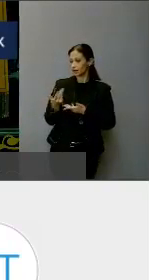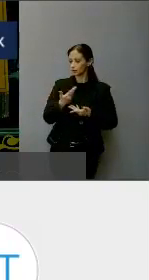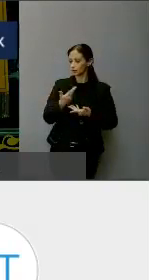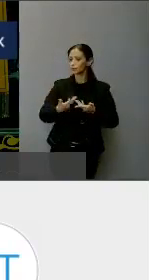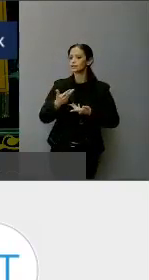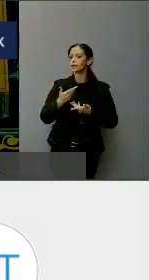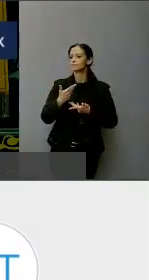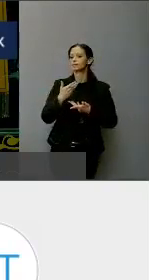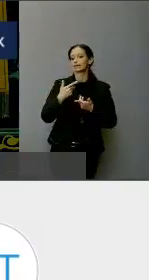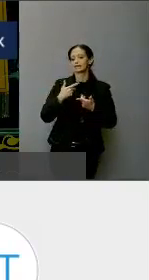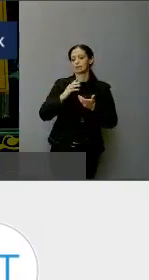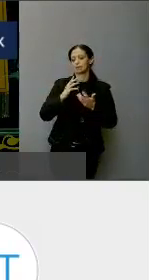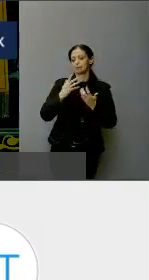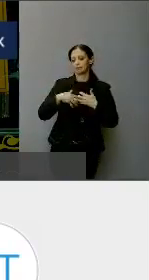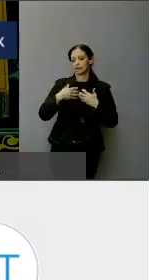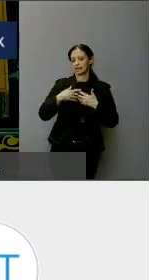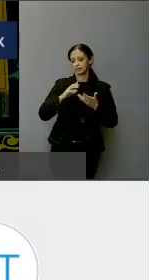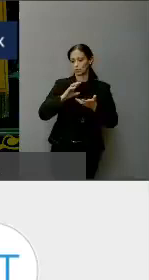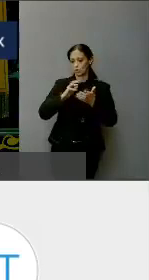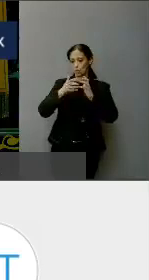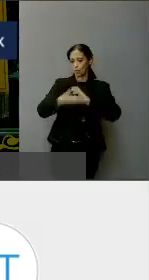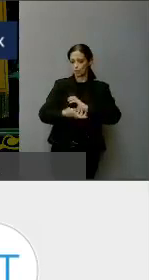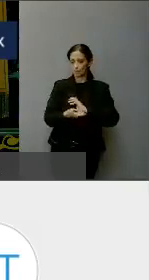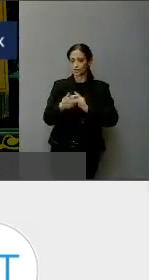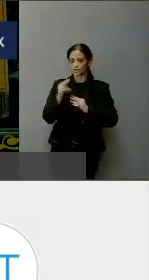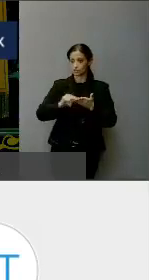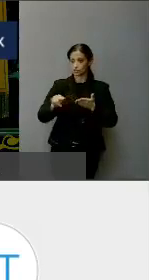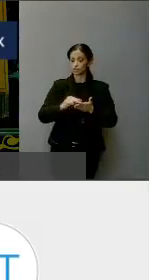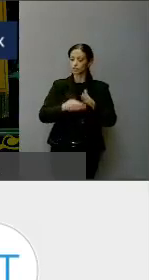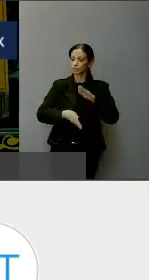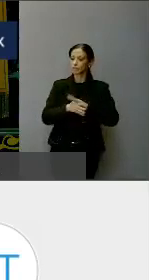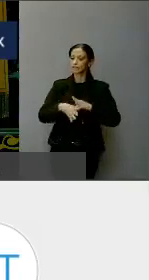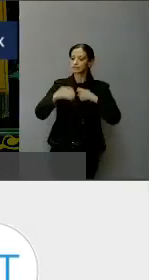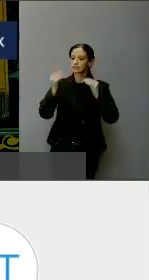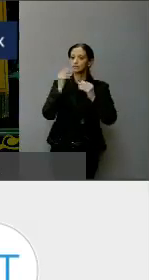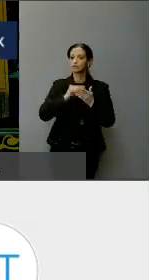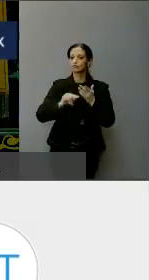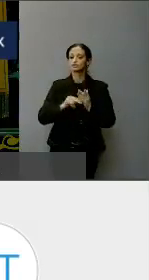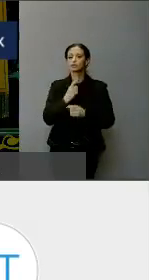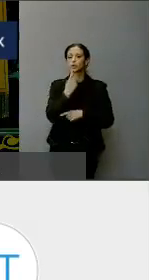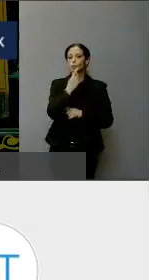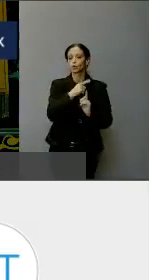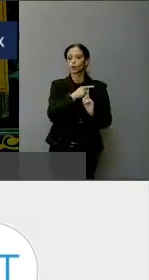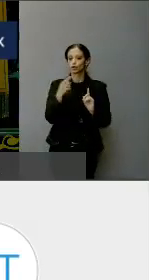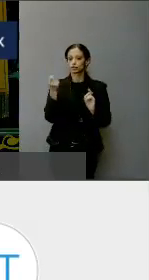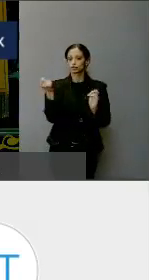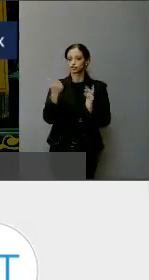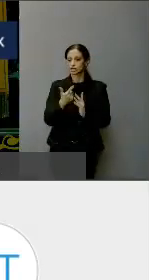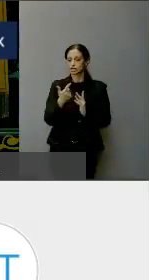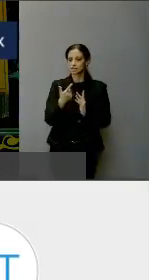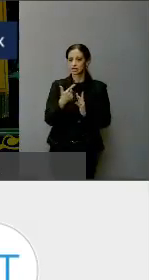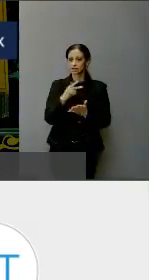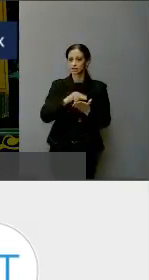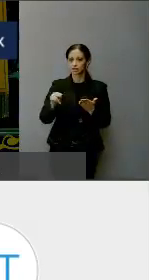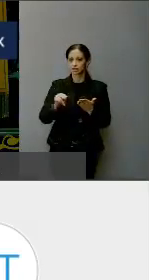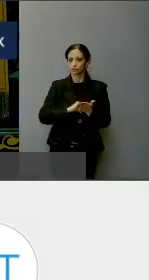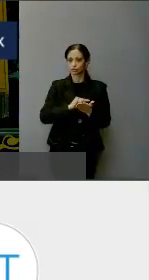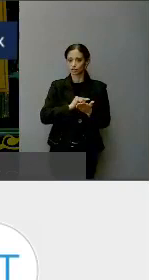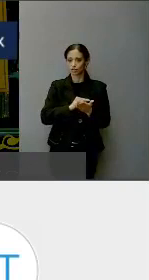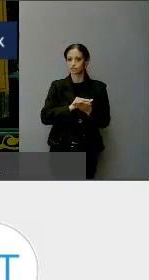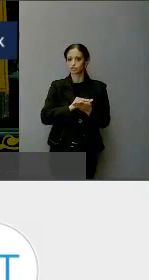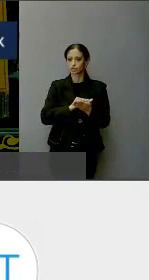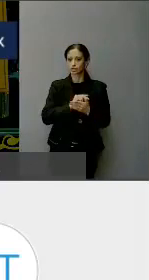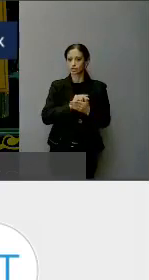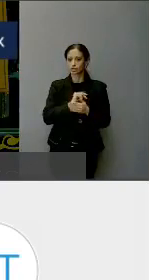abbastanza complesso per le votazioni assessore cinci partiamo quindi da 1 17 i primi 17 mendamenti